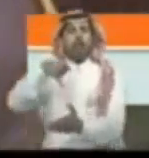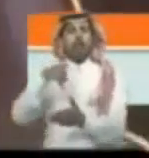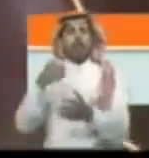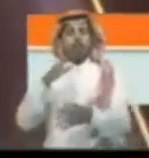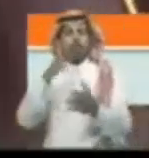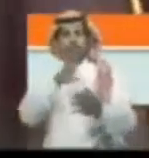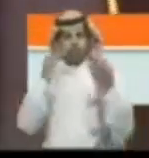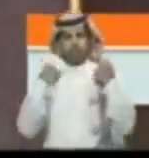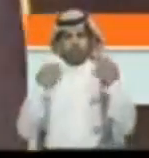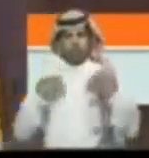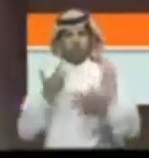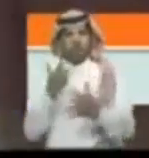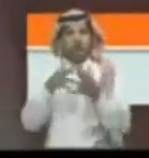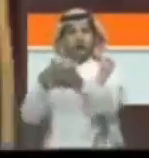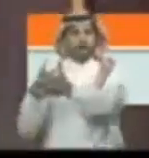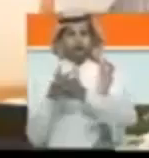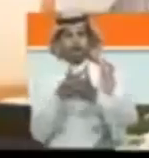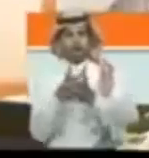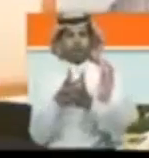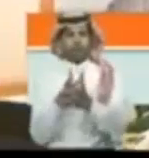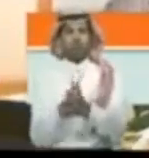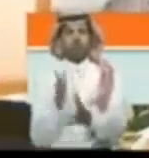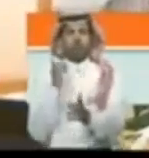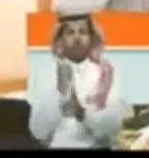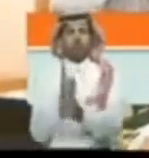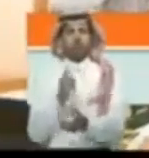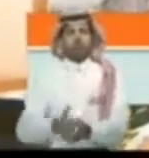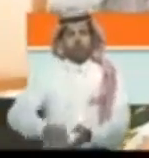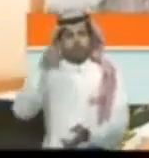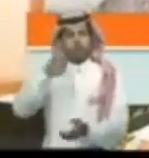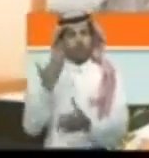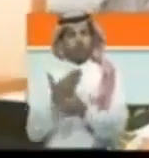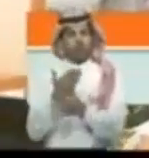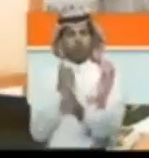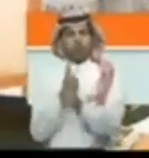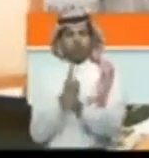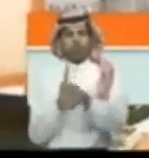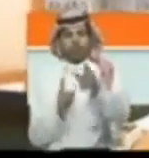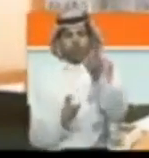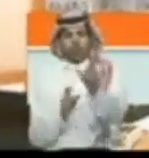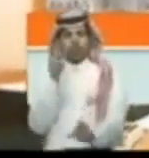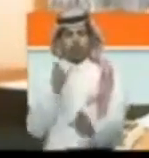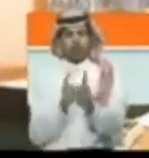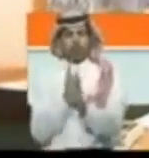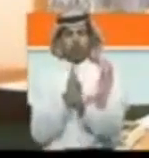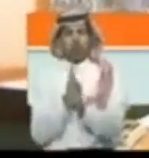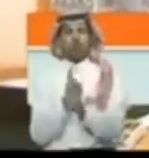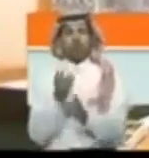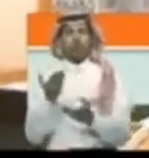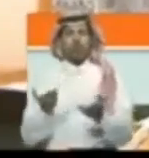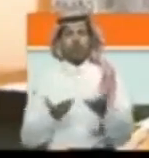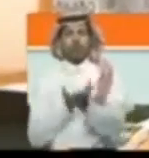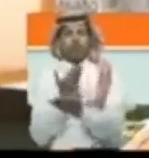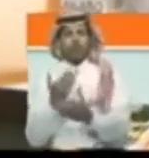الأمريكية الفريق أول كينث ماكنزي والوفد المرافق له. وجرى خلال الاستقبال استعراض العلاقات الثنائية بين